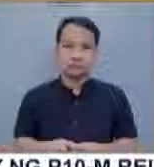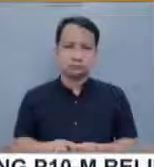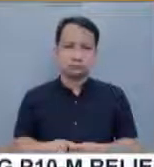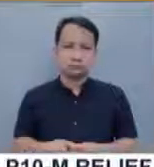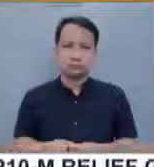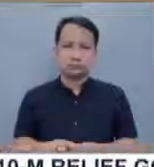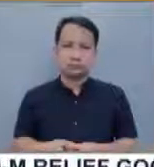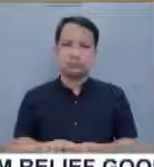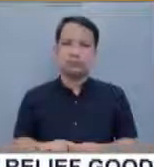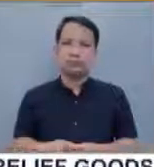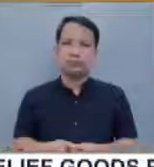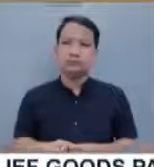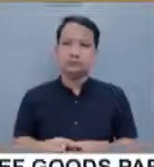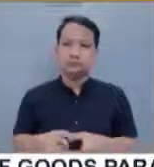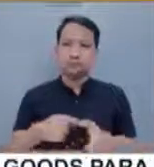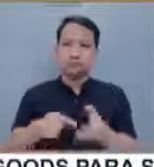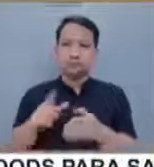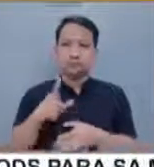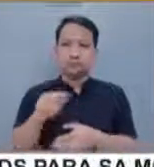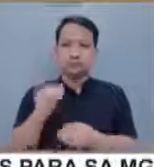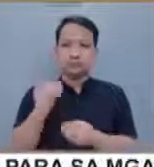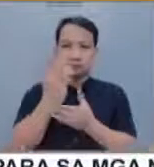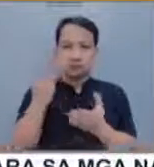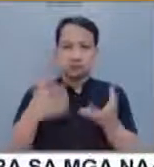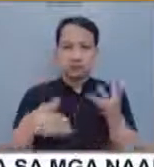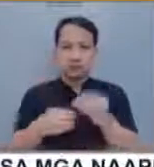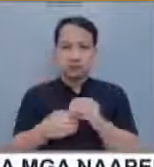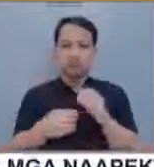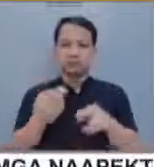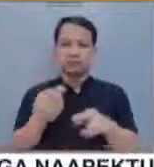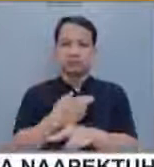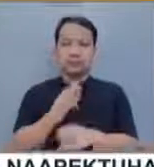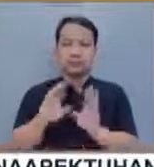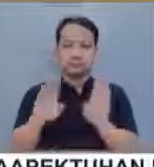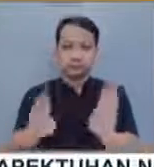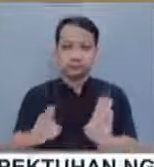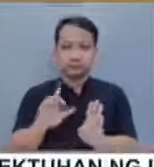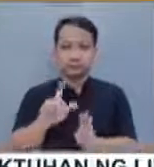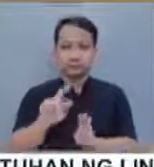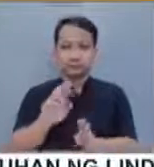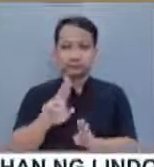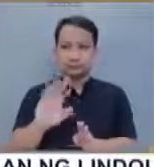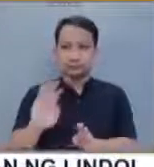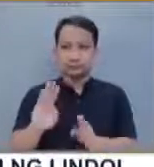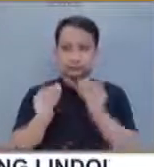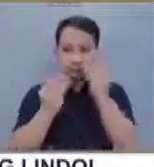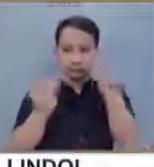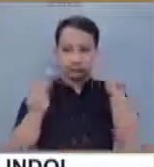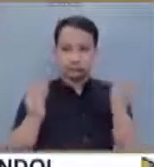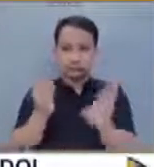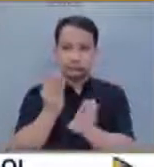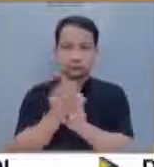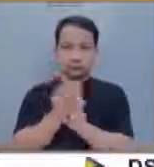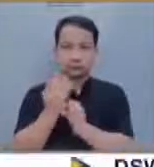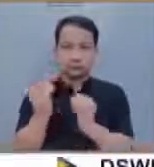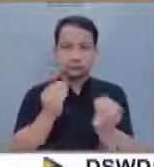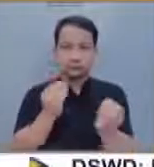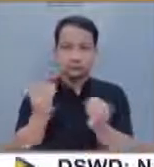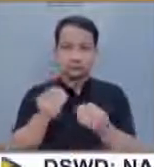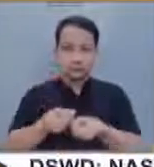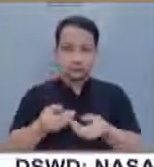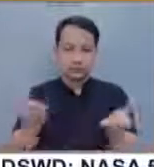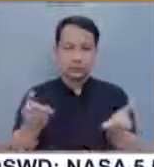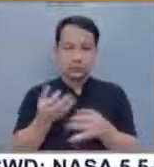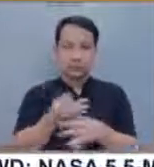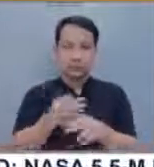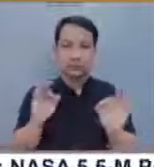Nagbayad ng Land Transportation Franchising and Regulatory Board o LTFRB sa mga bus operator na nagbibigay ng libreng sakay sa